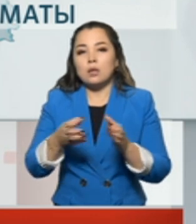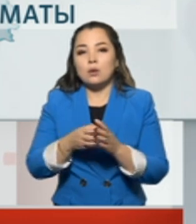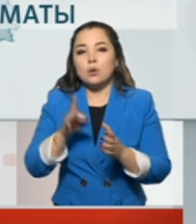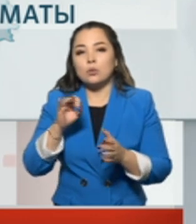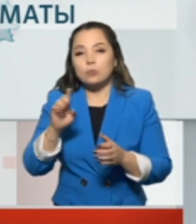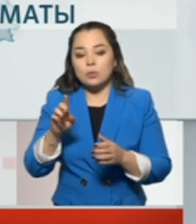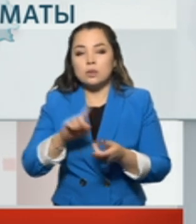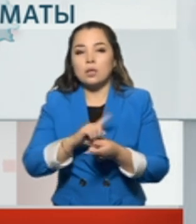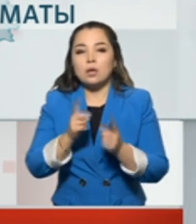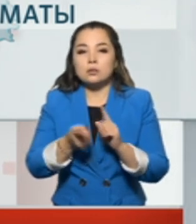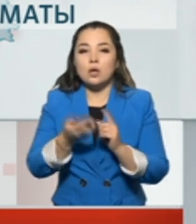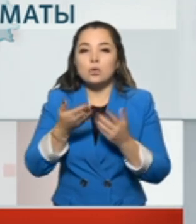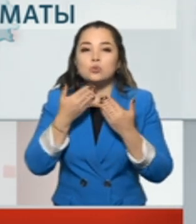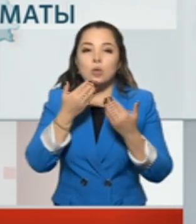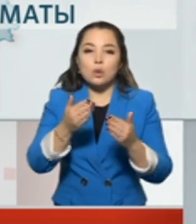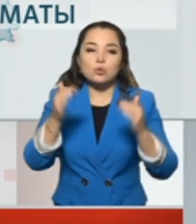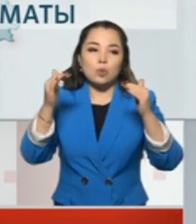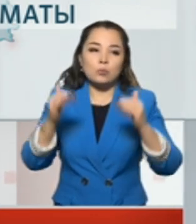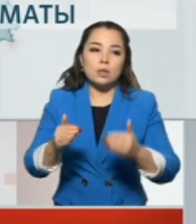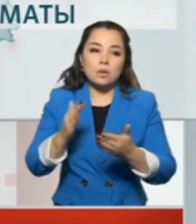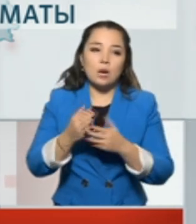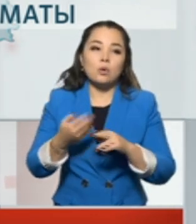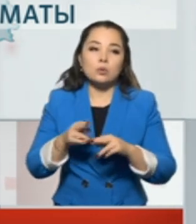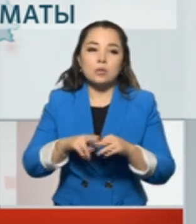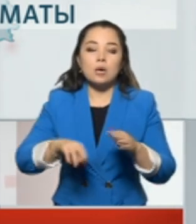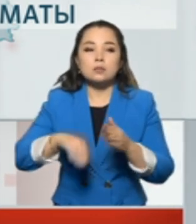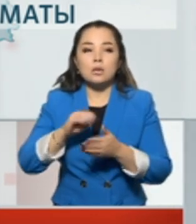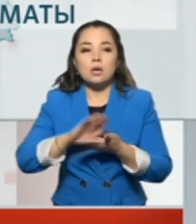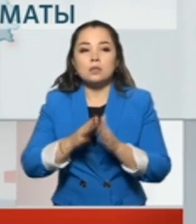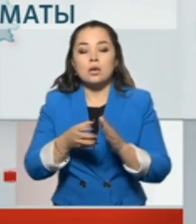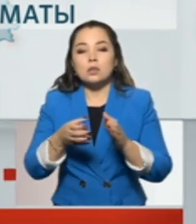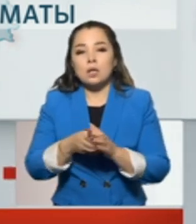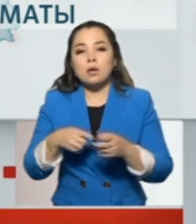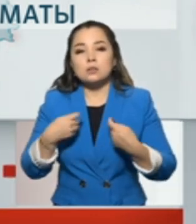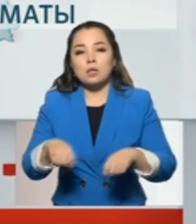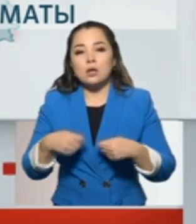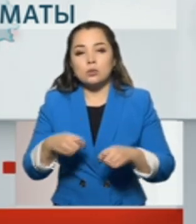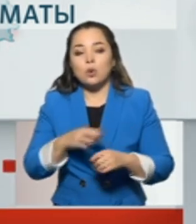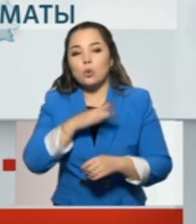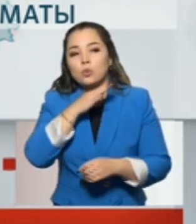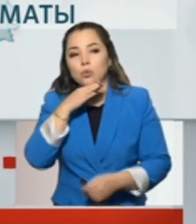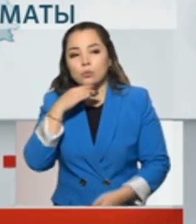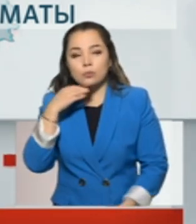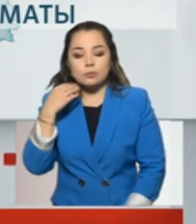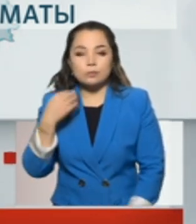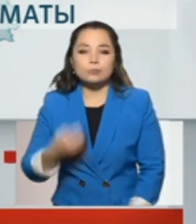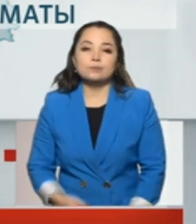рубльге керісінше сұраныс төмендеген, оны сатып алушылардан көрі сататындар көп.